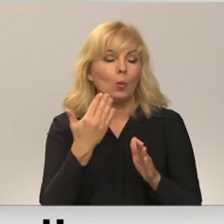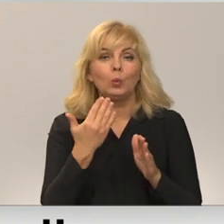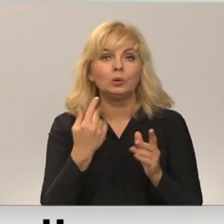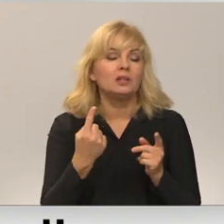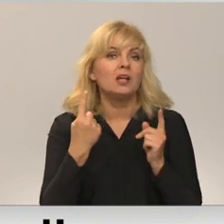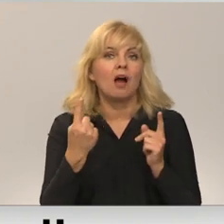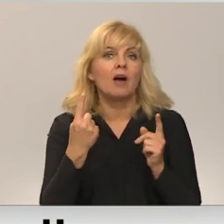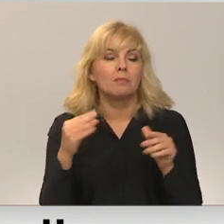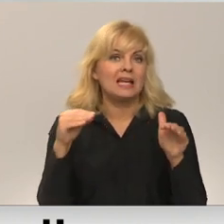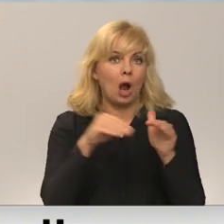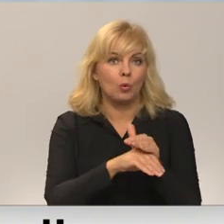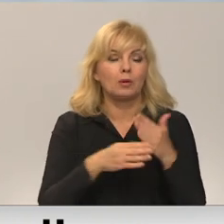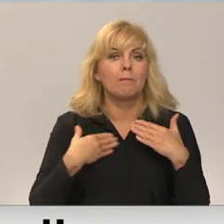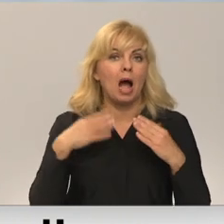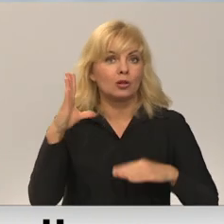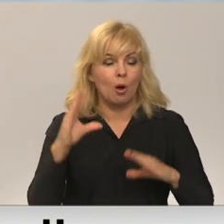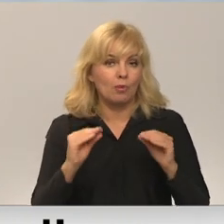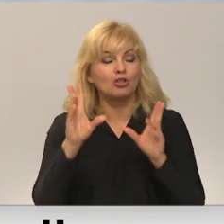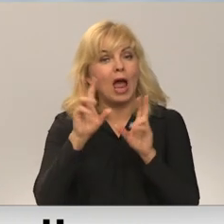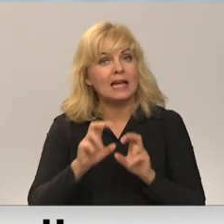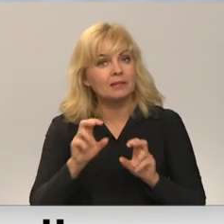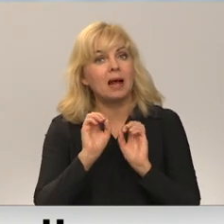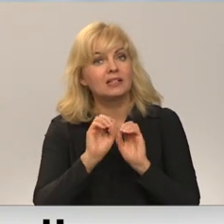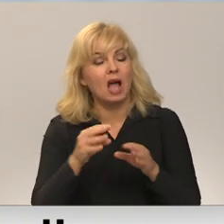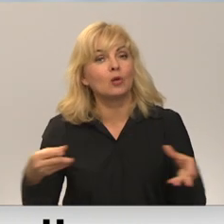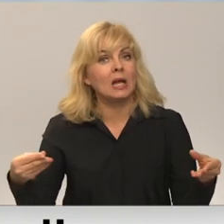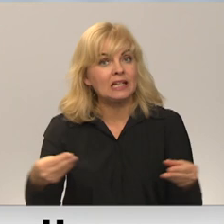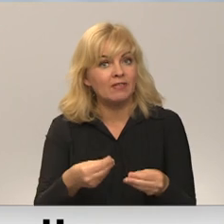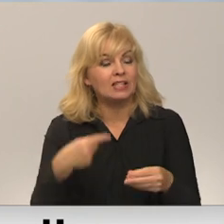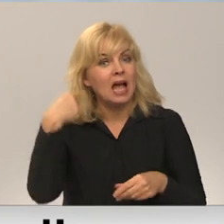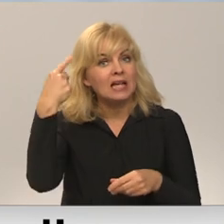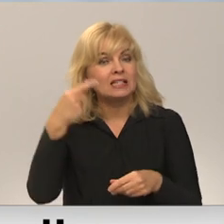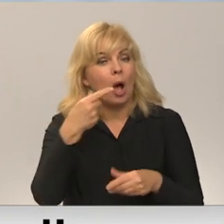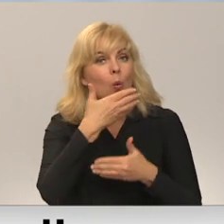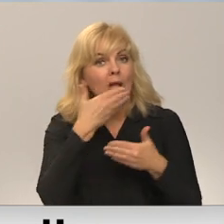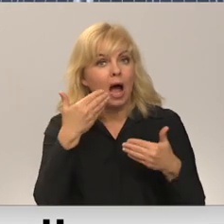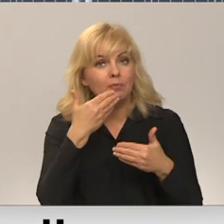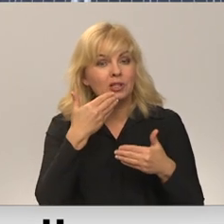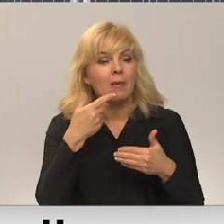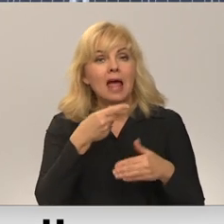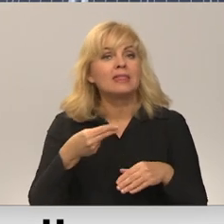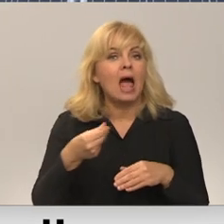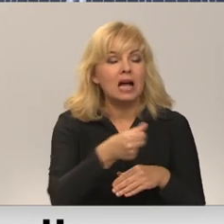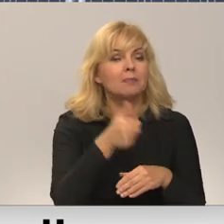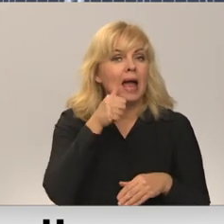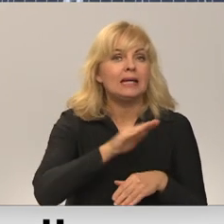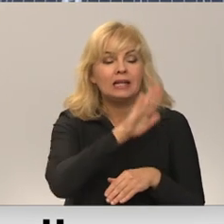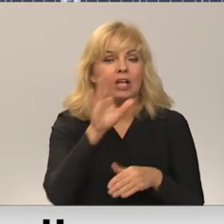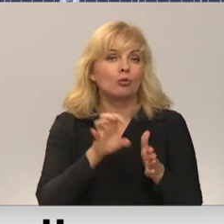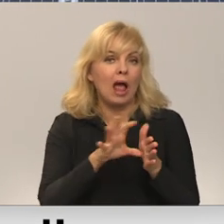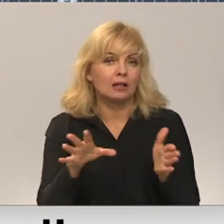ieguldījums manā budžetā. Eksperti gan norāda, ka investīcijas saules paneļos neatmaksājas tiem, kuru ikdienas